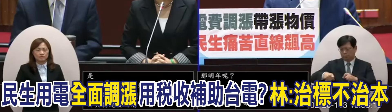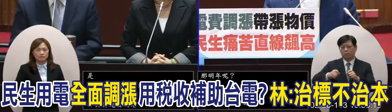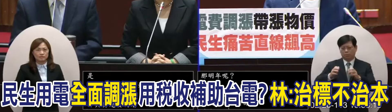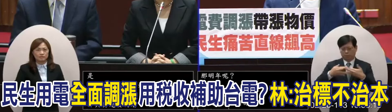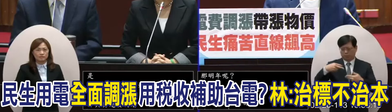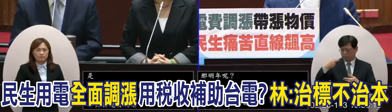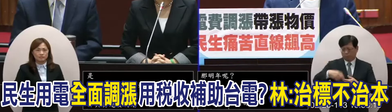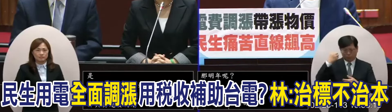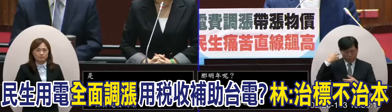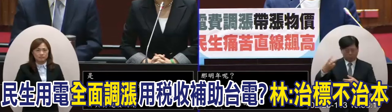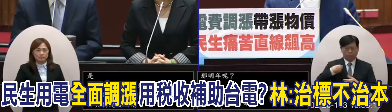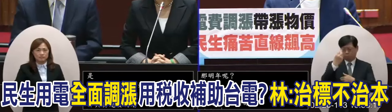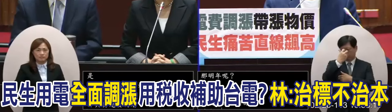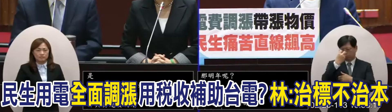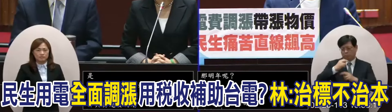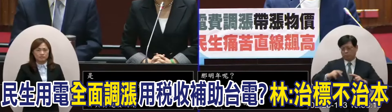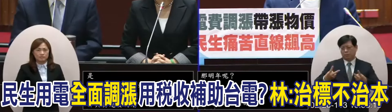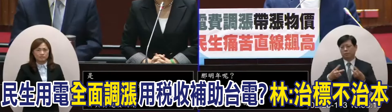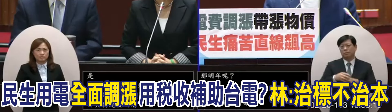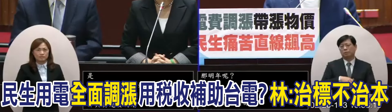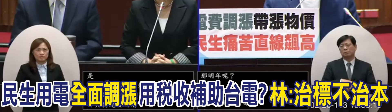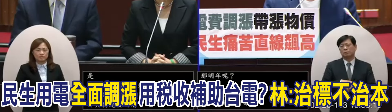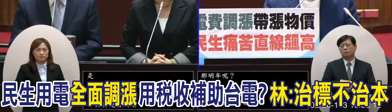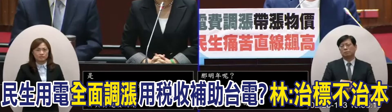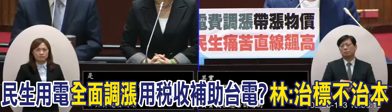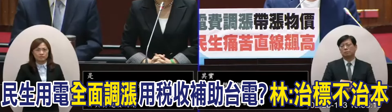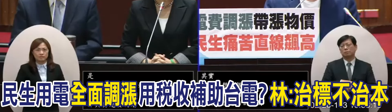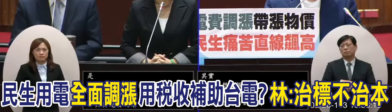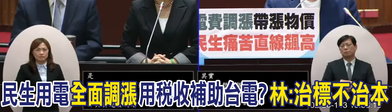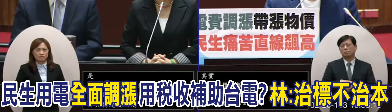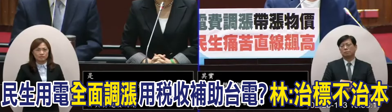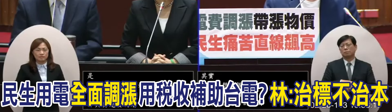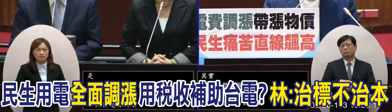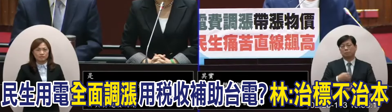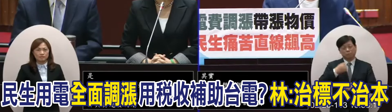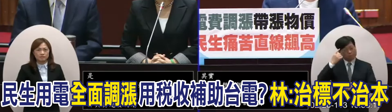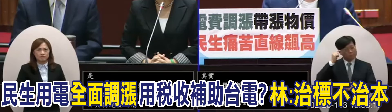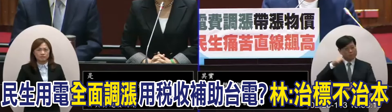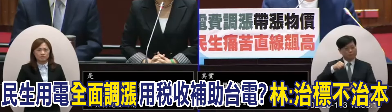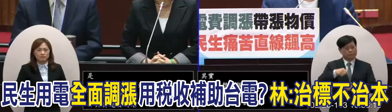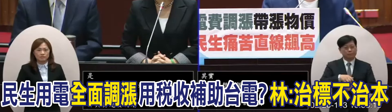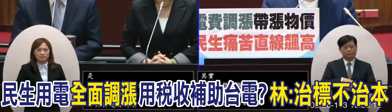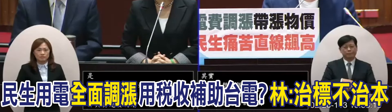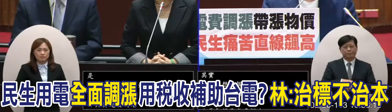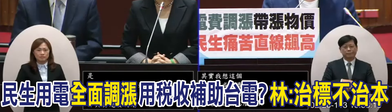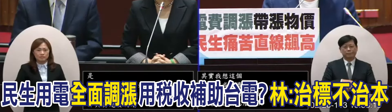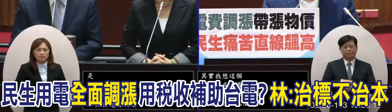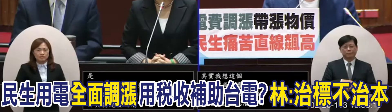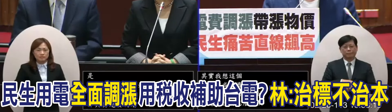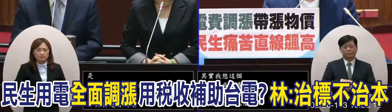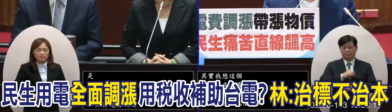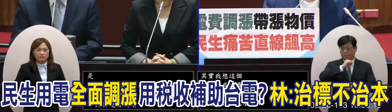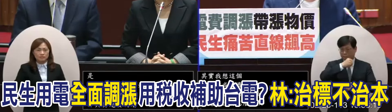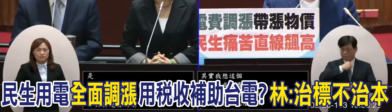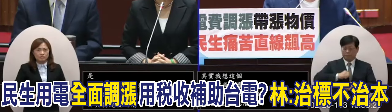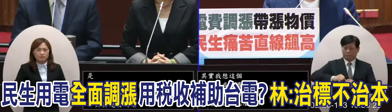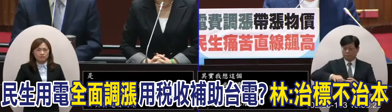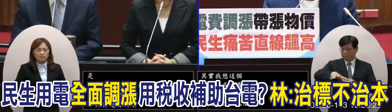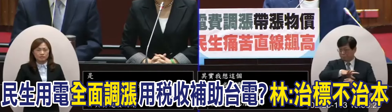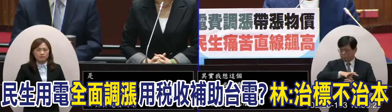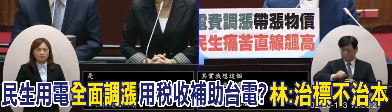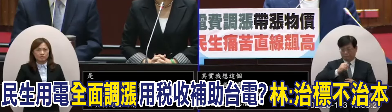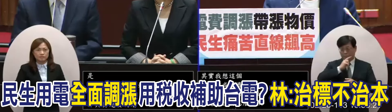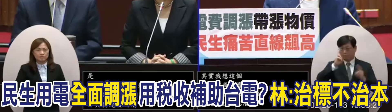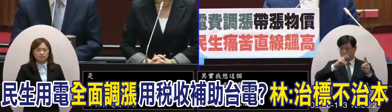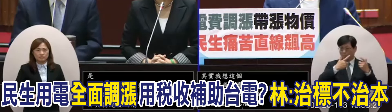重新去审视检讨的一个问题啦。我想我们这个台湾的整体能源